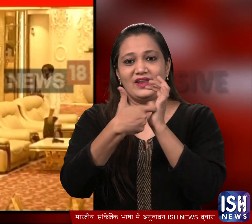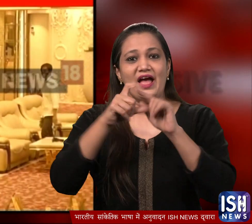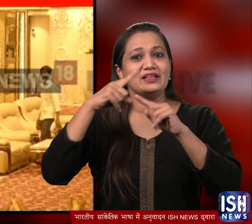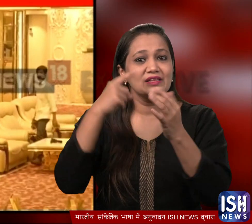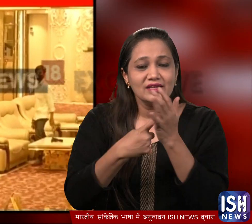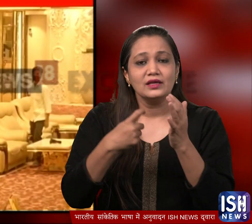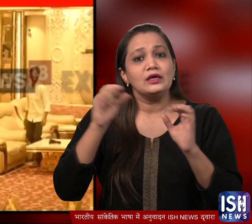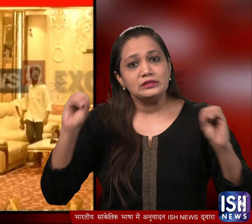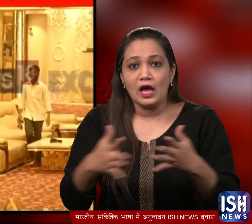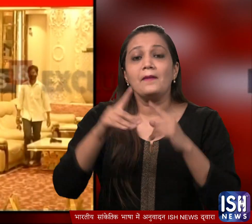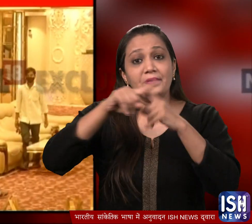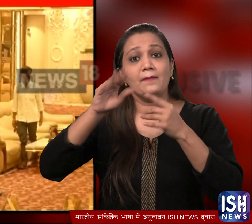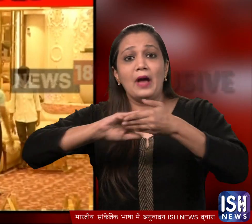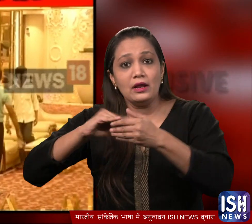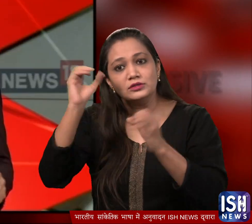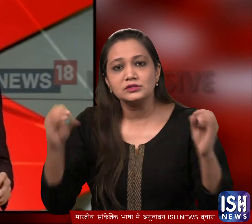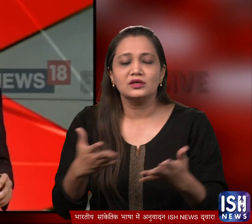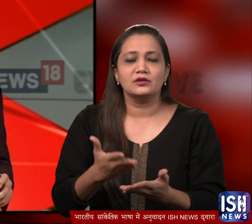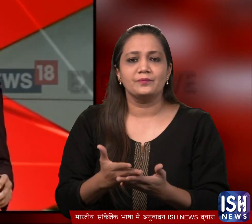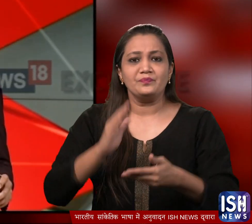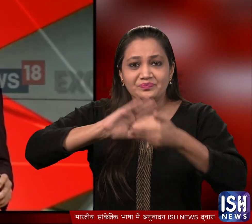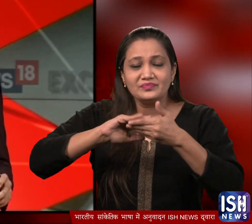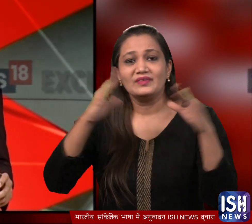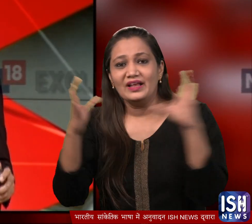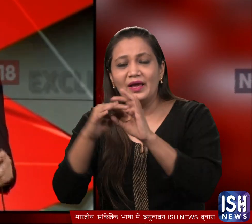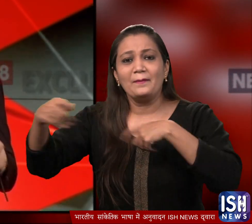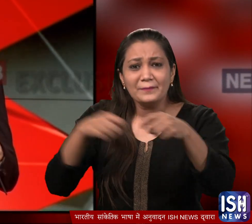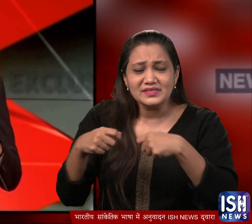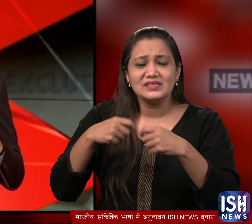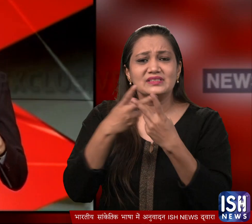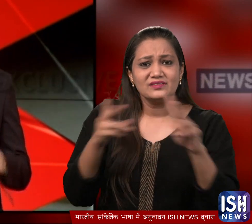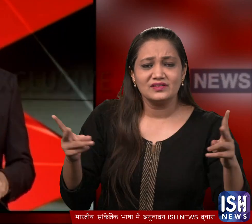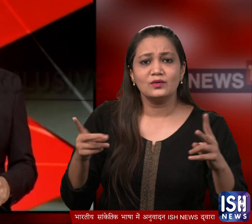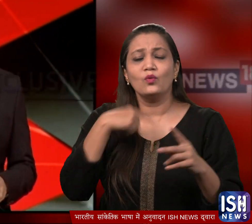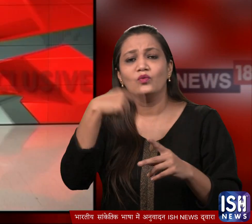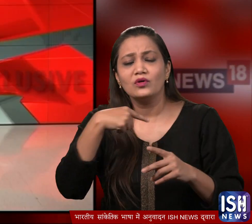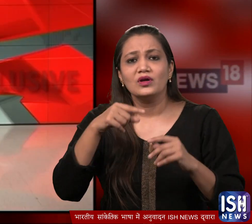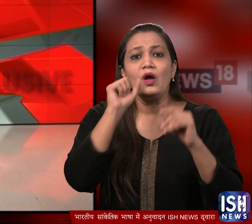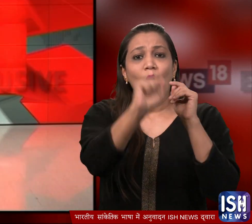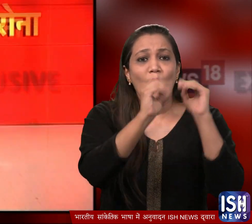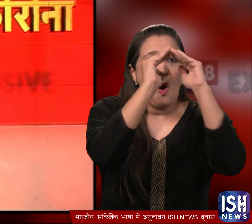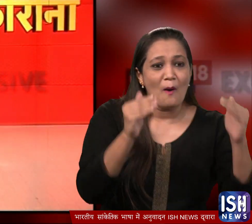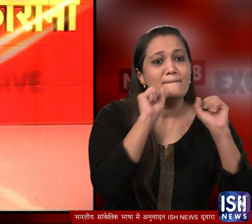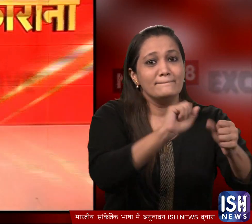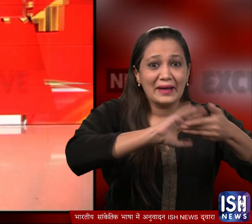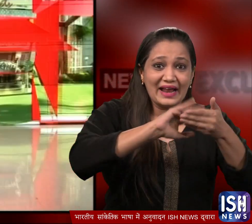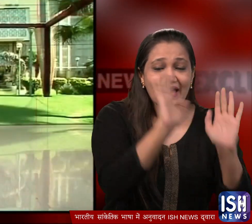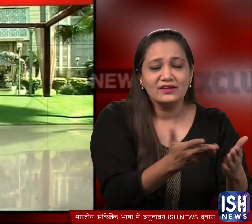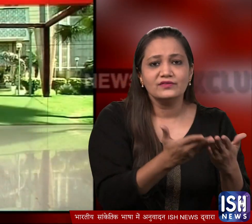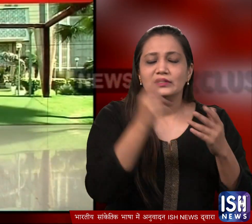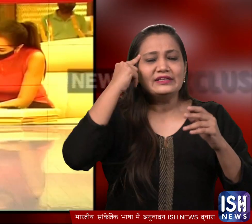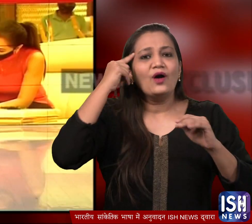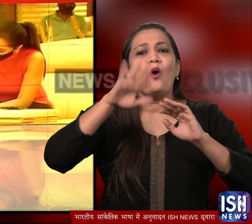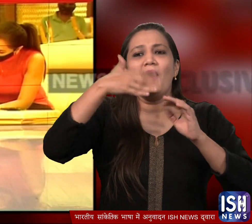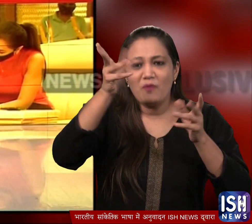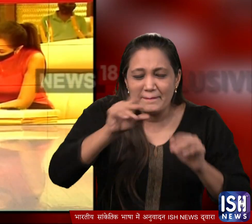तभी से शादियों का सीजन भी शुरू हो जाएगा। लेकिन शादियों के काम से जुड़े कारोबारी हों या फिर वो लोग हों जिनके घरों में शहनाई बजने वाली है, उन्हें